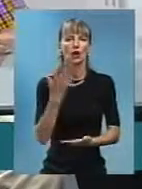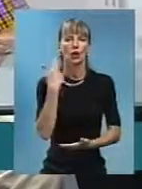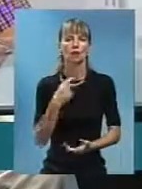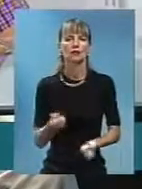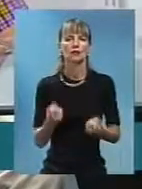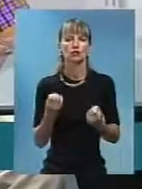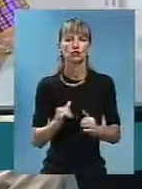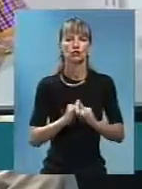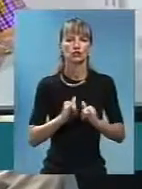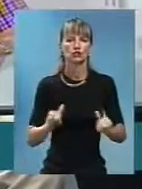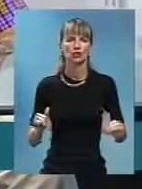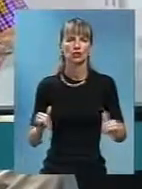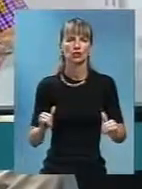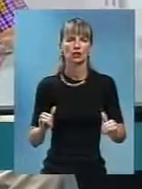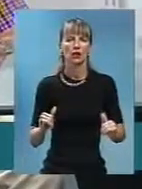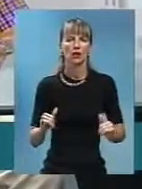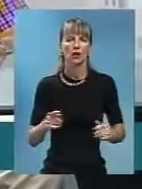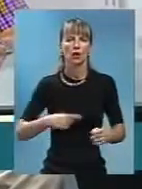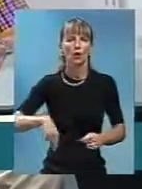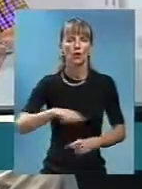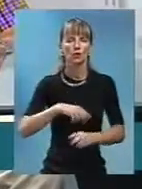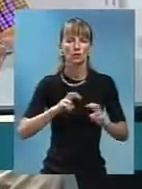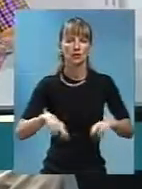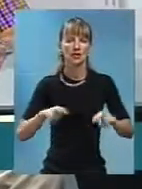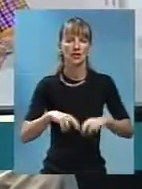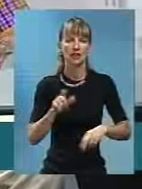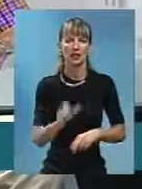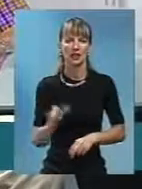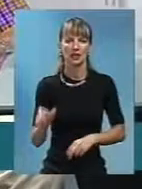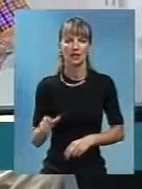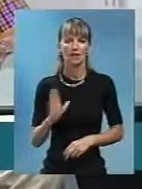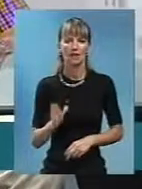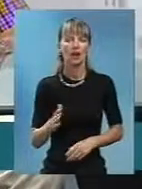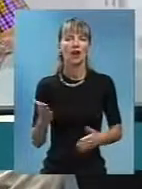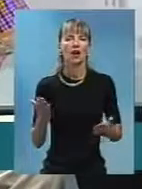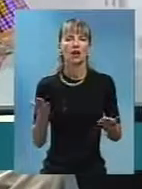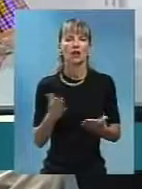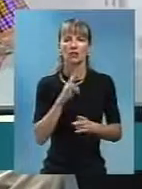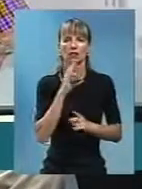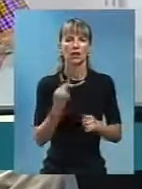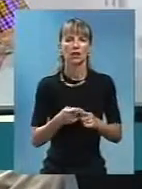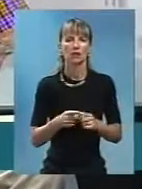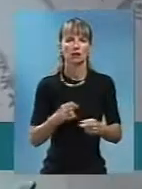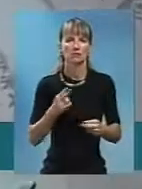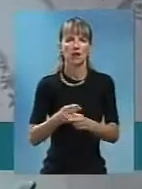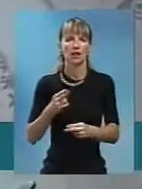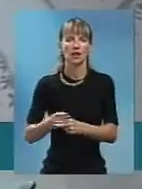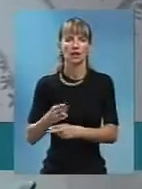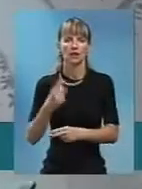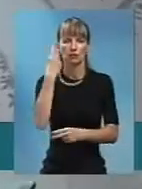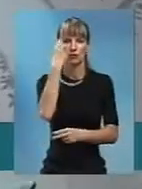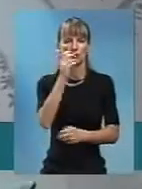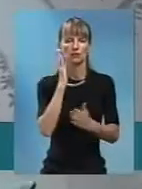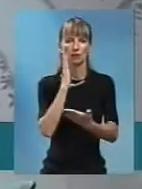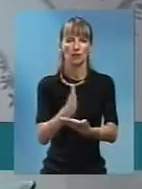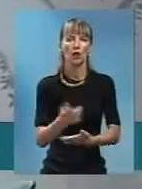ще ширше коло дослідників, і коли не будуть оці перервані інформаційні потоки, а